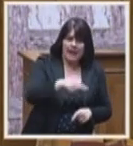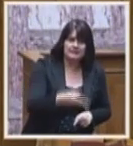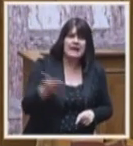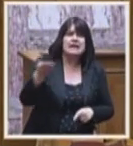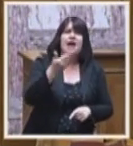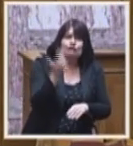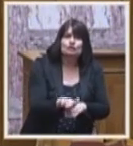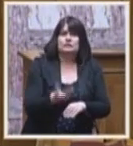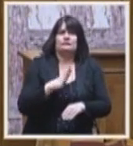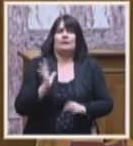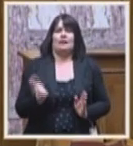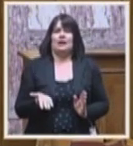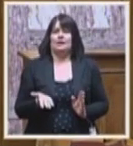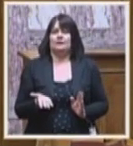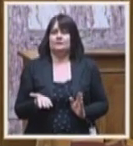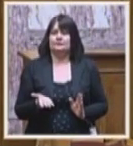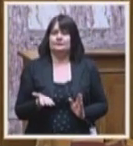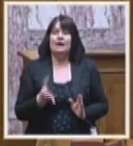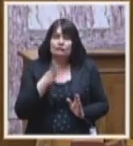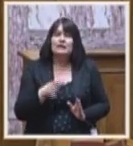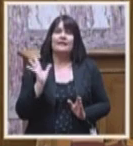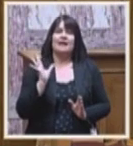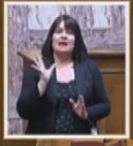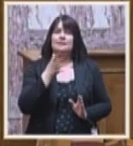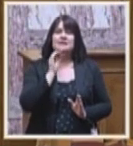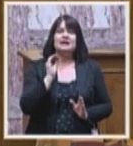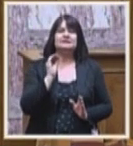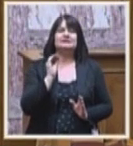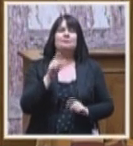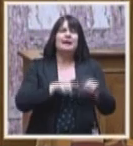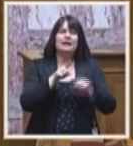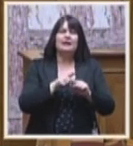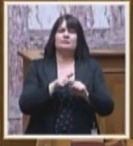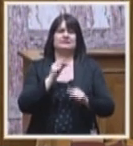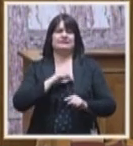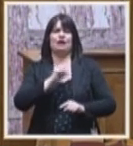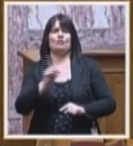αλλού. Να χτυπηθούν τα εξωθεσμικά κέντρα